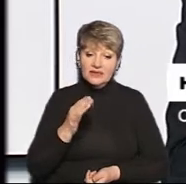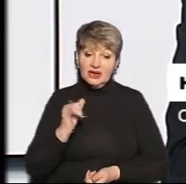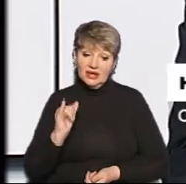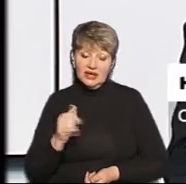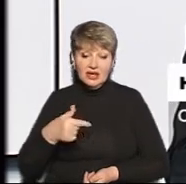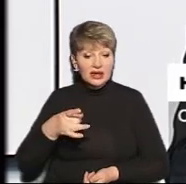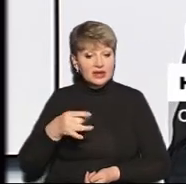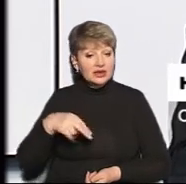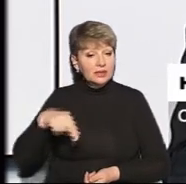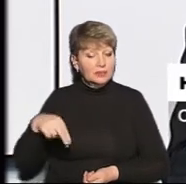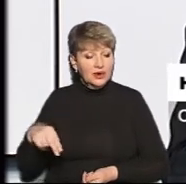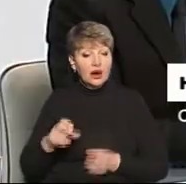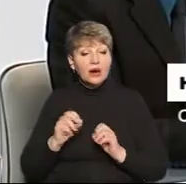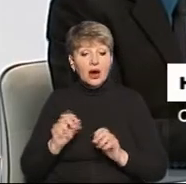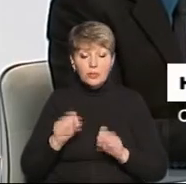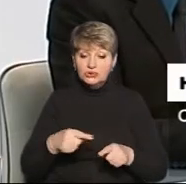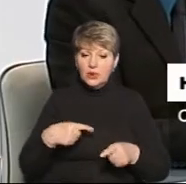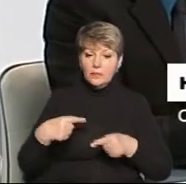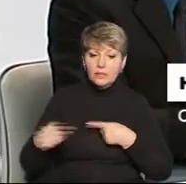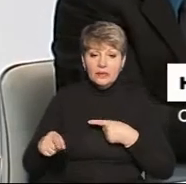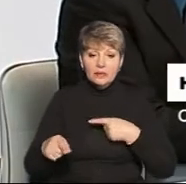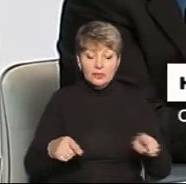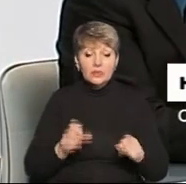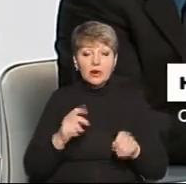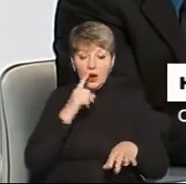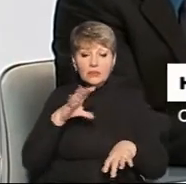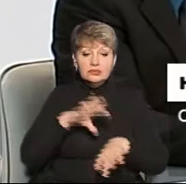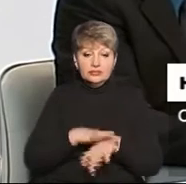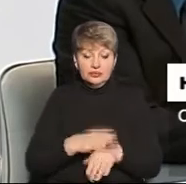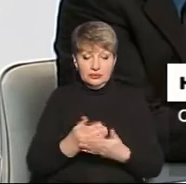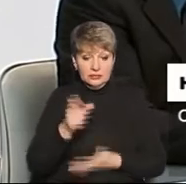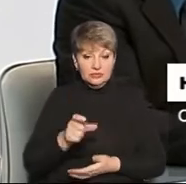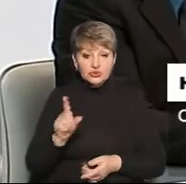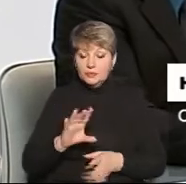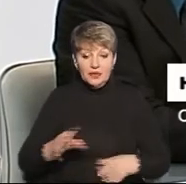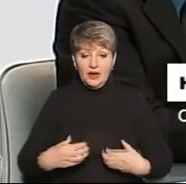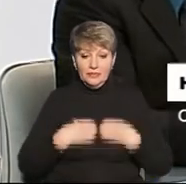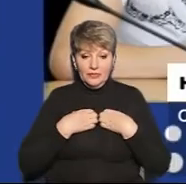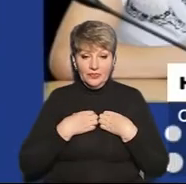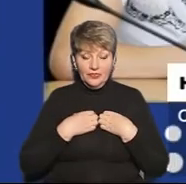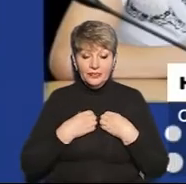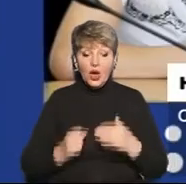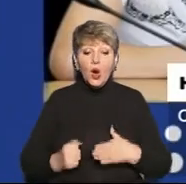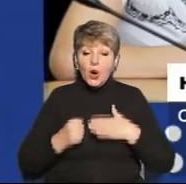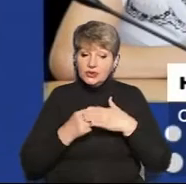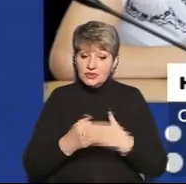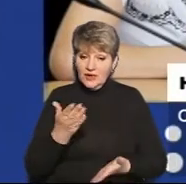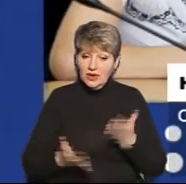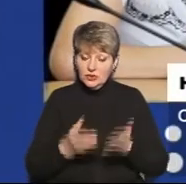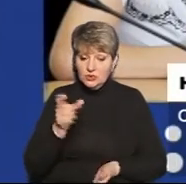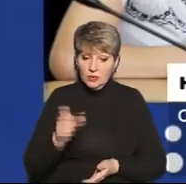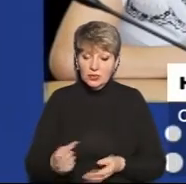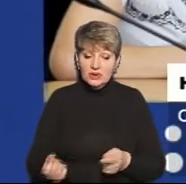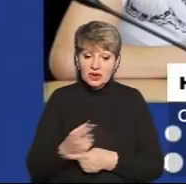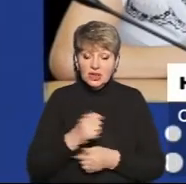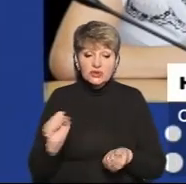відрізнити грип від коронавірусу? Ну, от в побуті от простим людям, не лікарям. Сам саме основне, якщо в людини